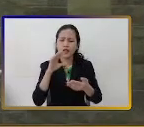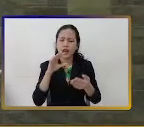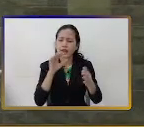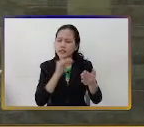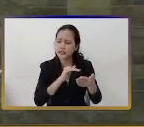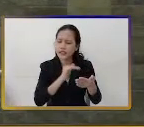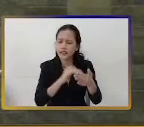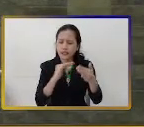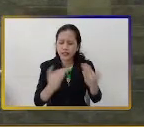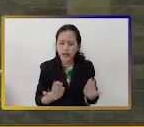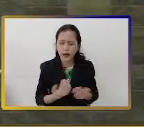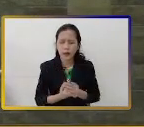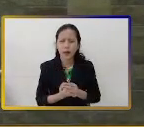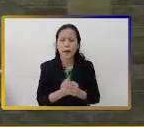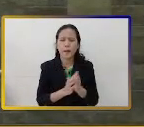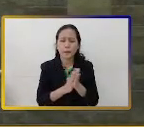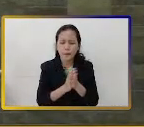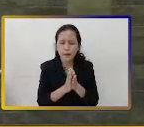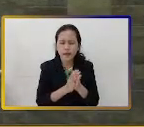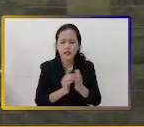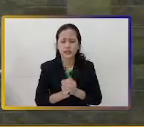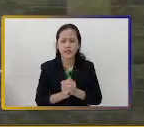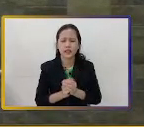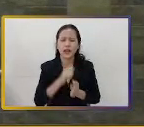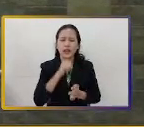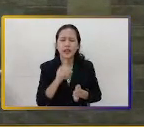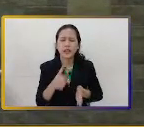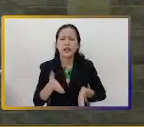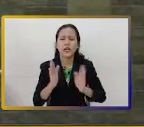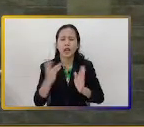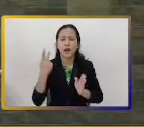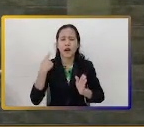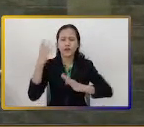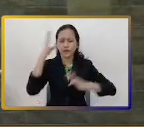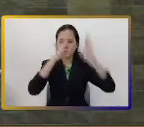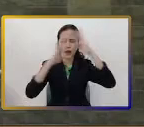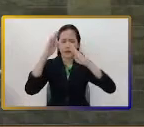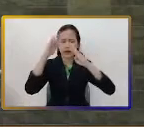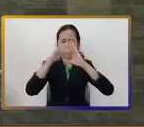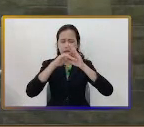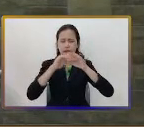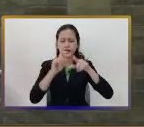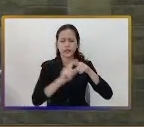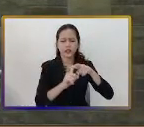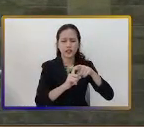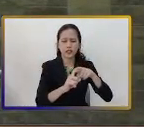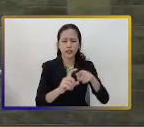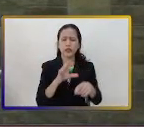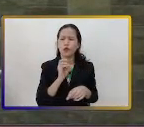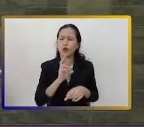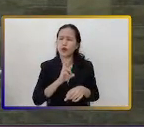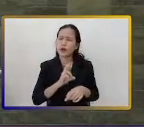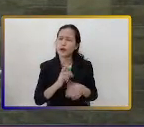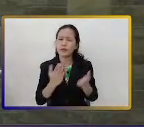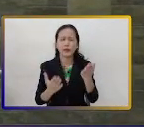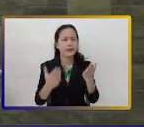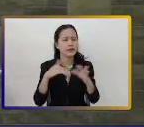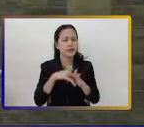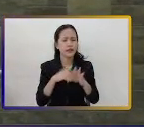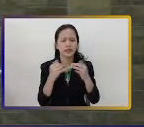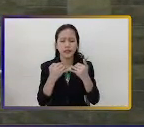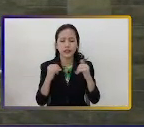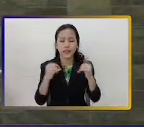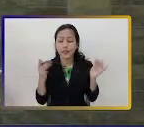Panginoon, by cutting our power source and our internet connections, O God. And for those people that are using cellular data, please give them a